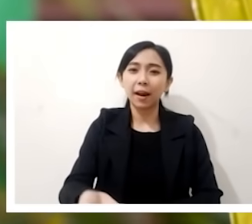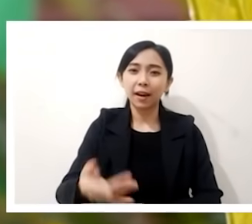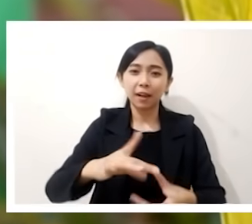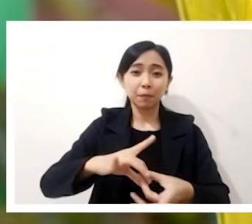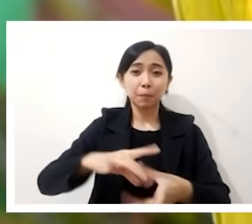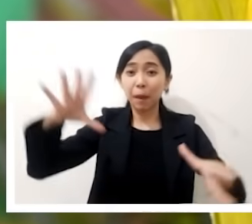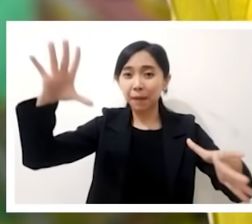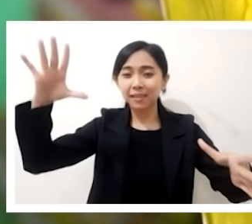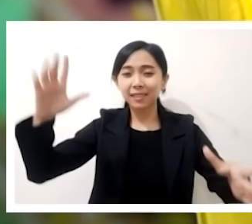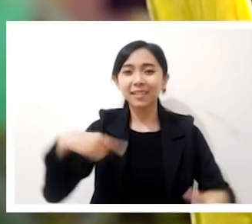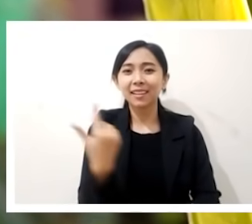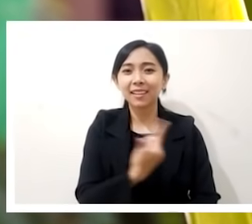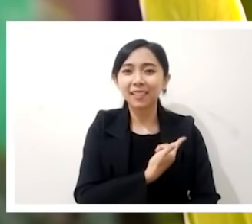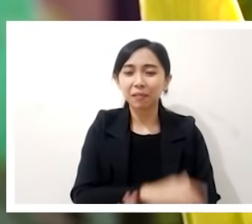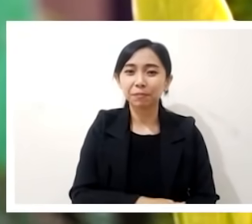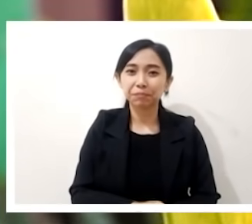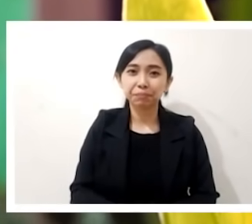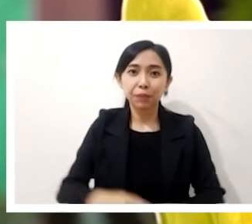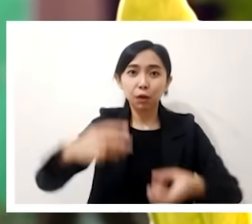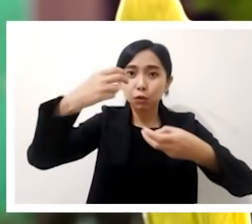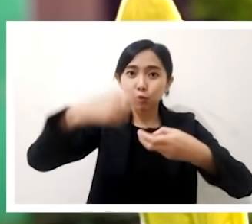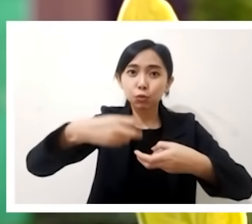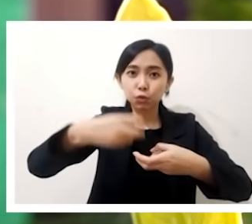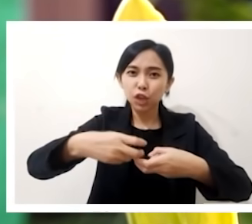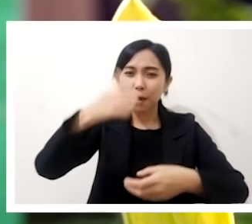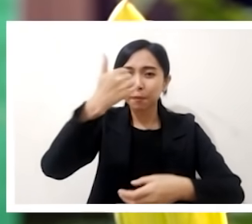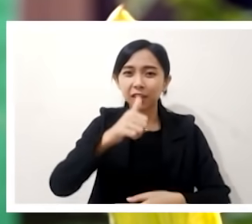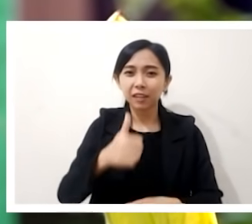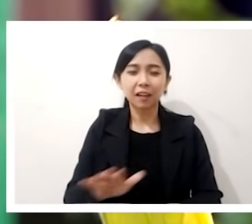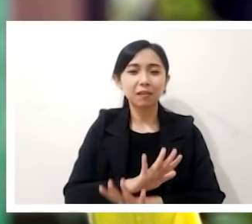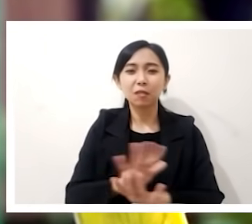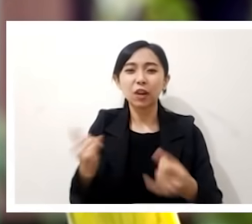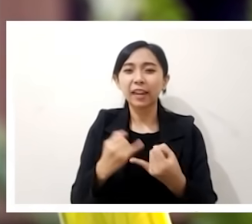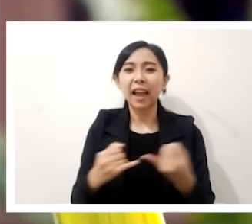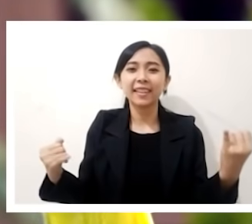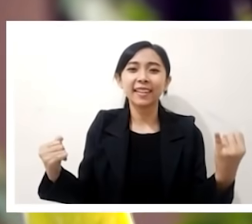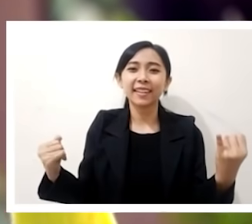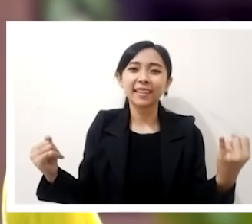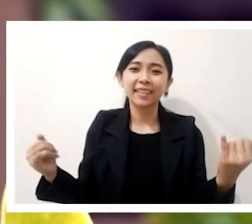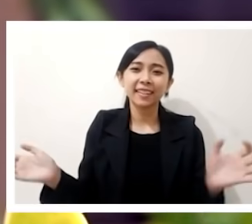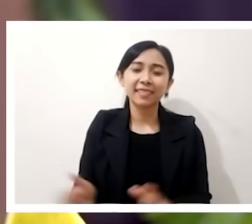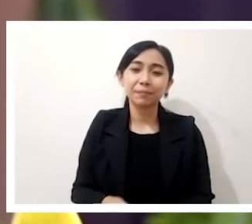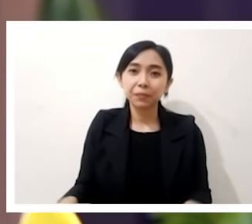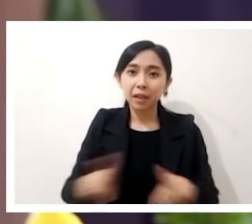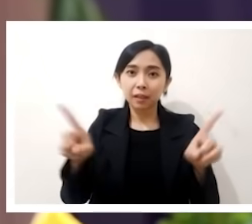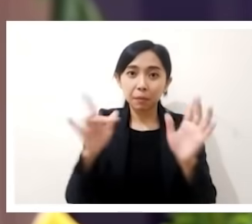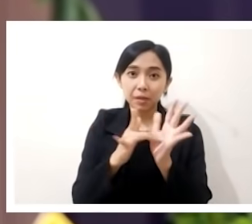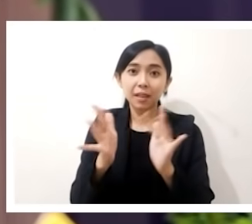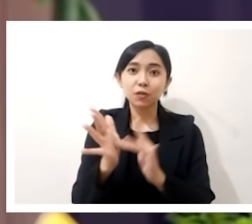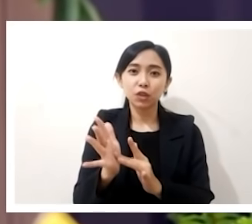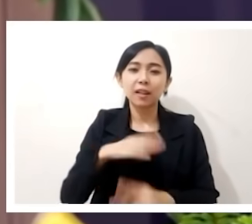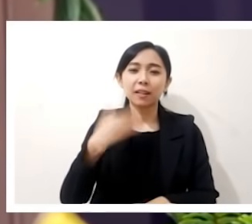kita. Susah dan penderitaan bukanlah kata akhir. Gambaran Kristus yang rela